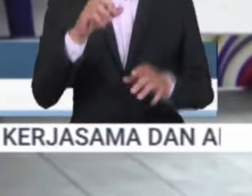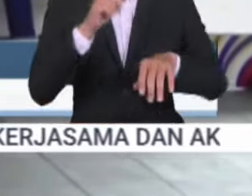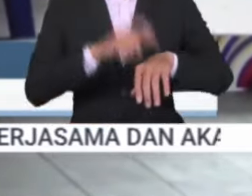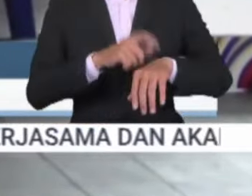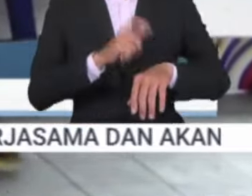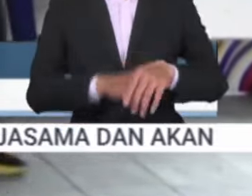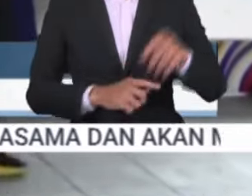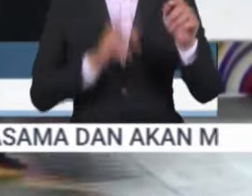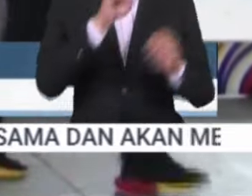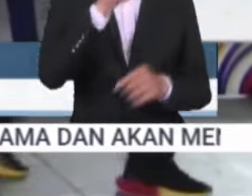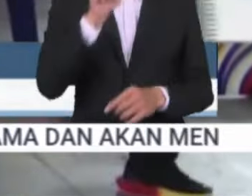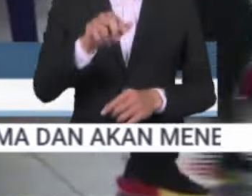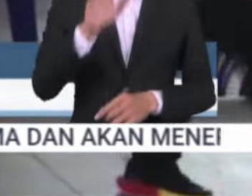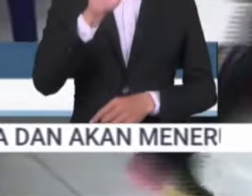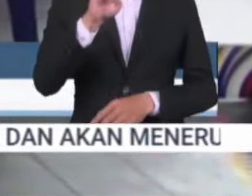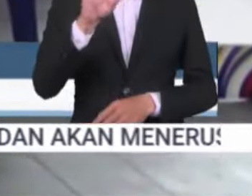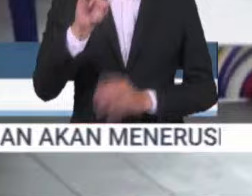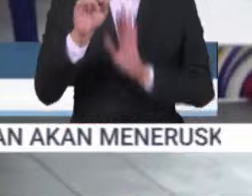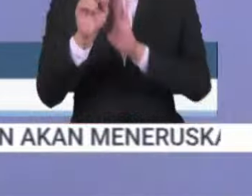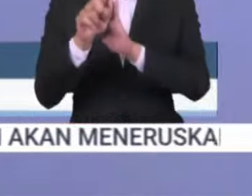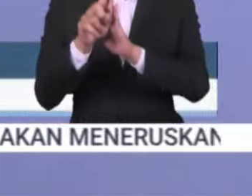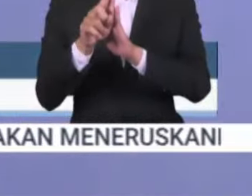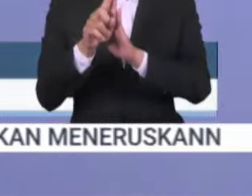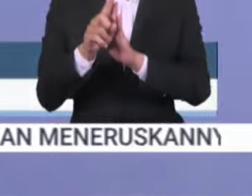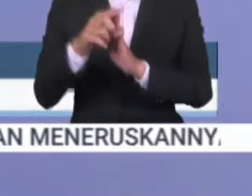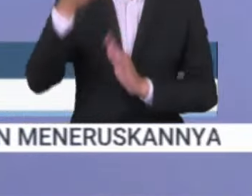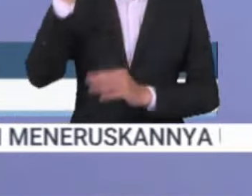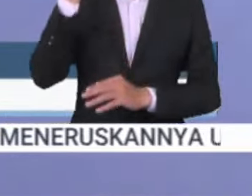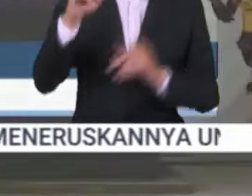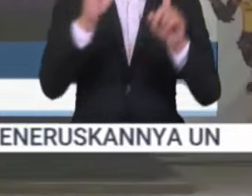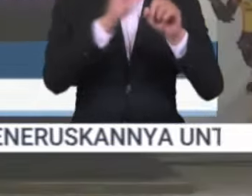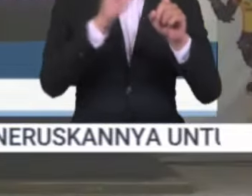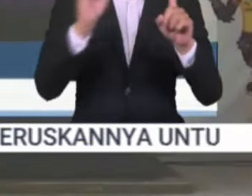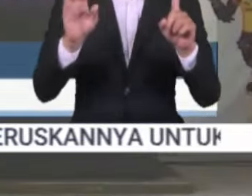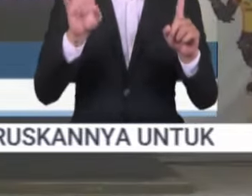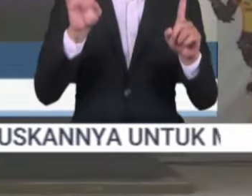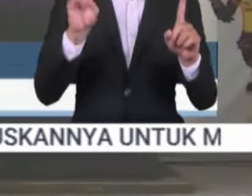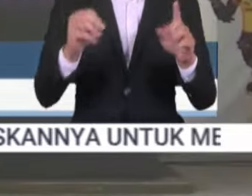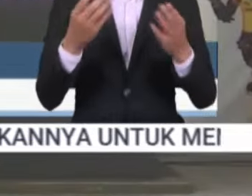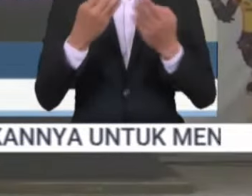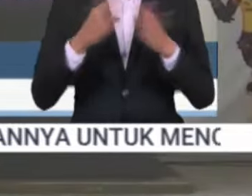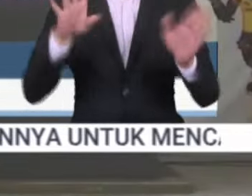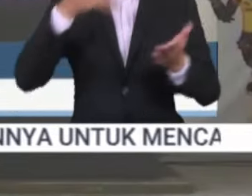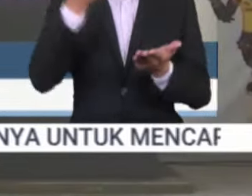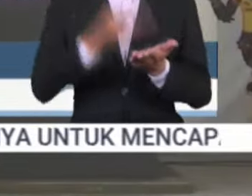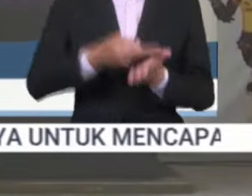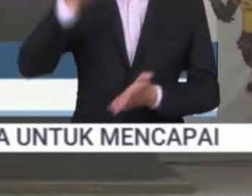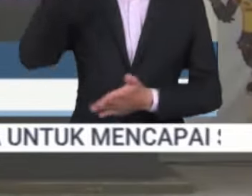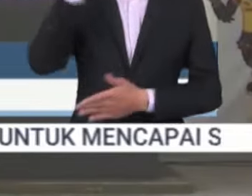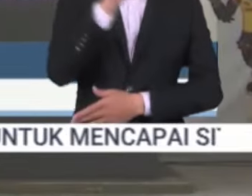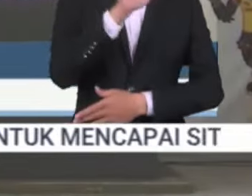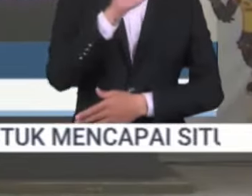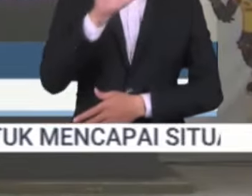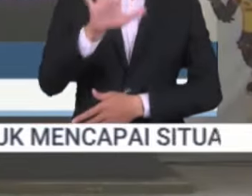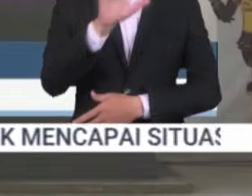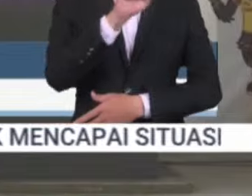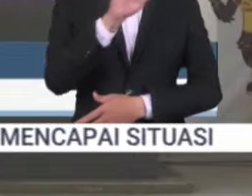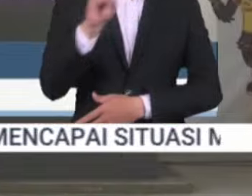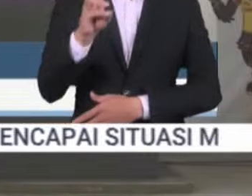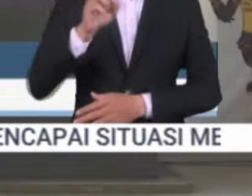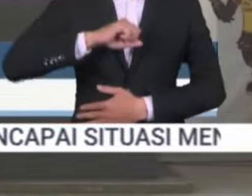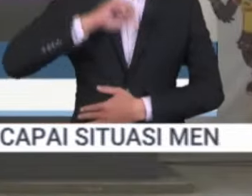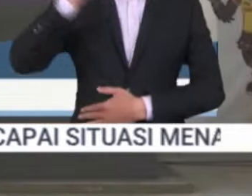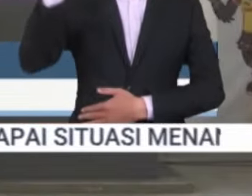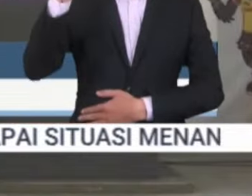mencatat masa 2 minit 47 saat. Sementara itu bagi 100 meter gaya kuat lentang lelaki S5 S6